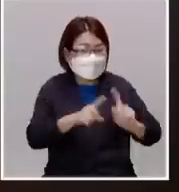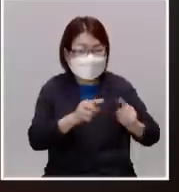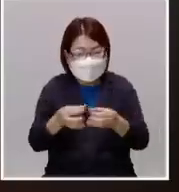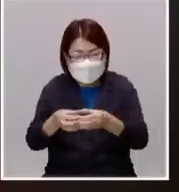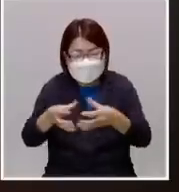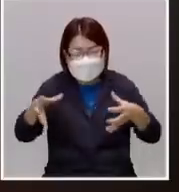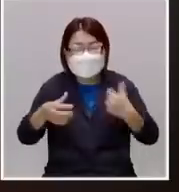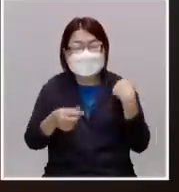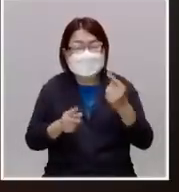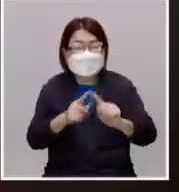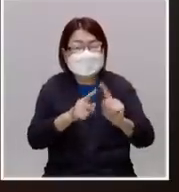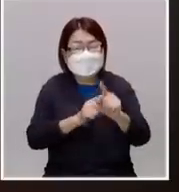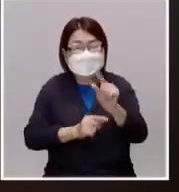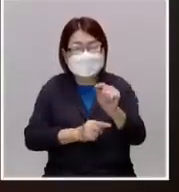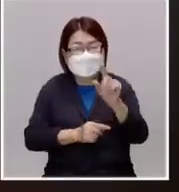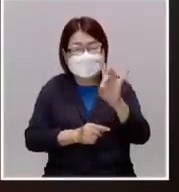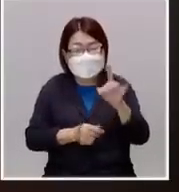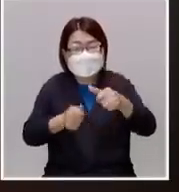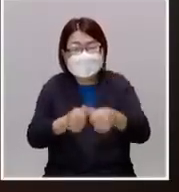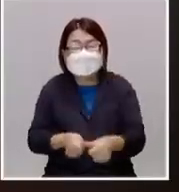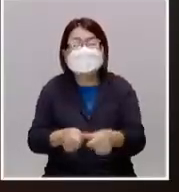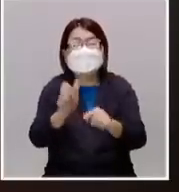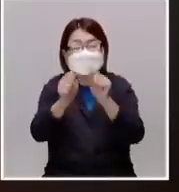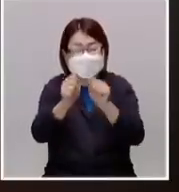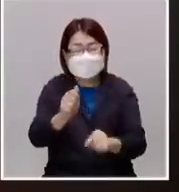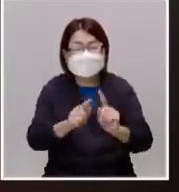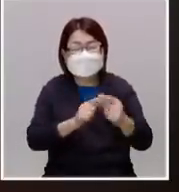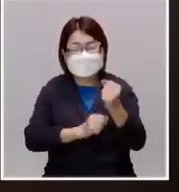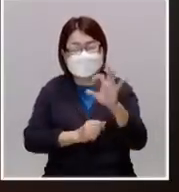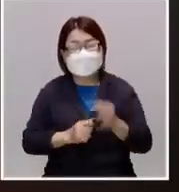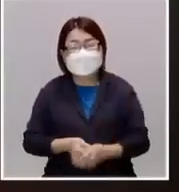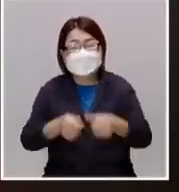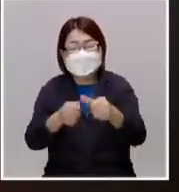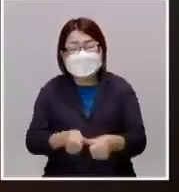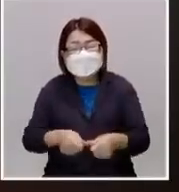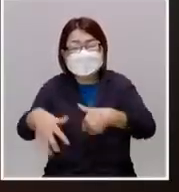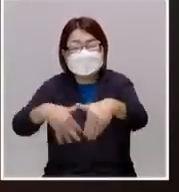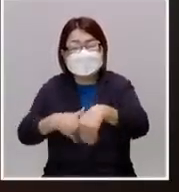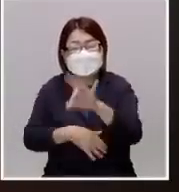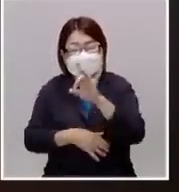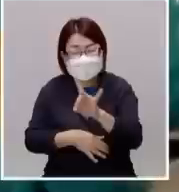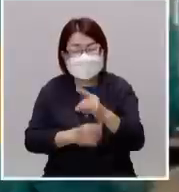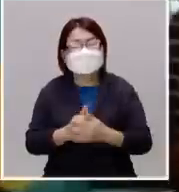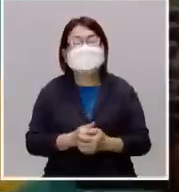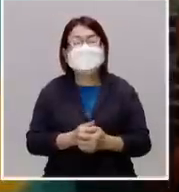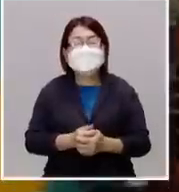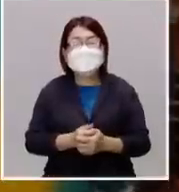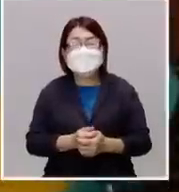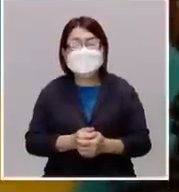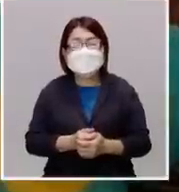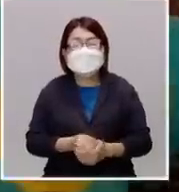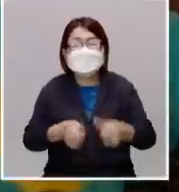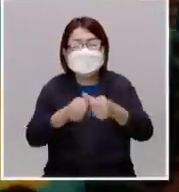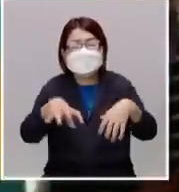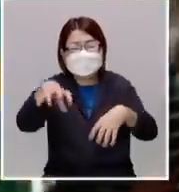กระจายอยู่ใน19เขตของกรุงเทพมหานครครับแบ่งเป็นชุมชน8แห่งตลาด8แห่งบริษัทสถานที่